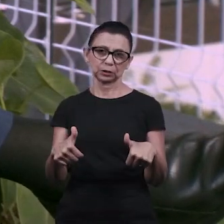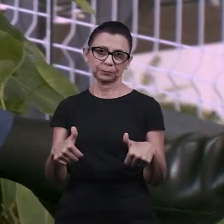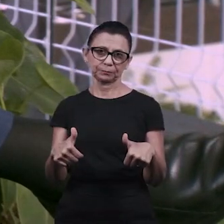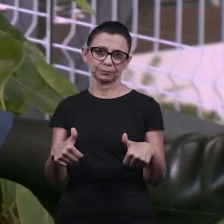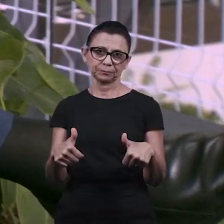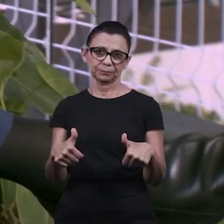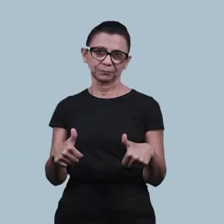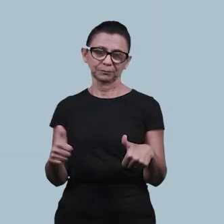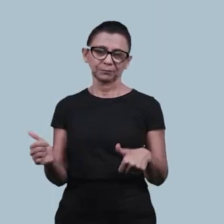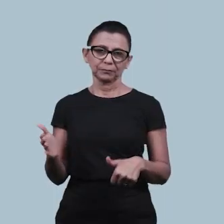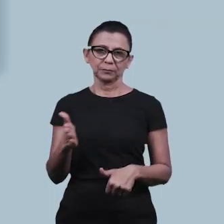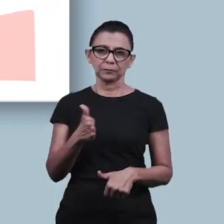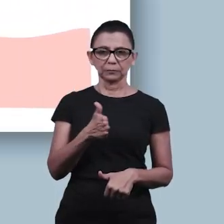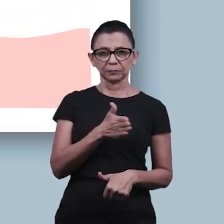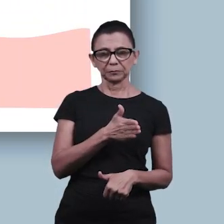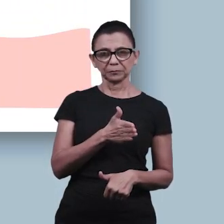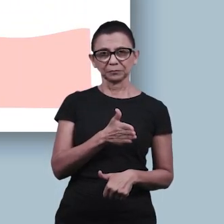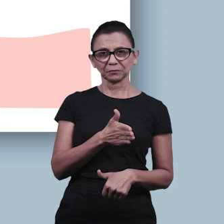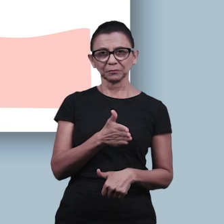ces personnes.